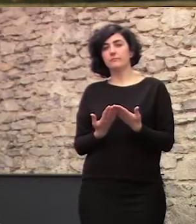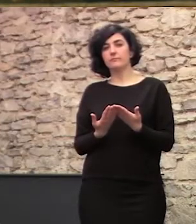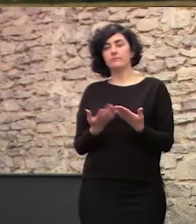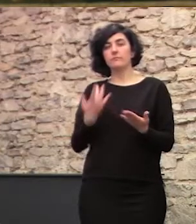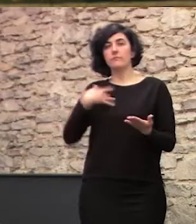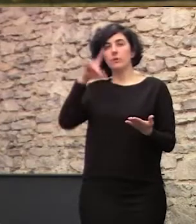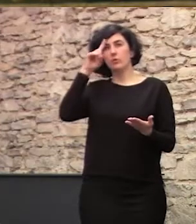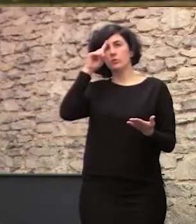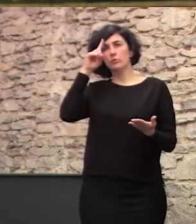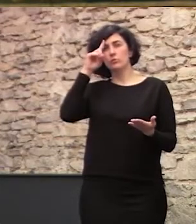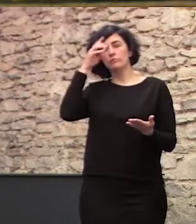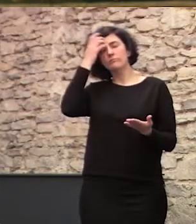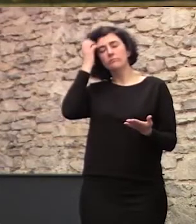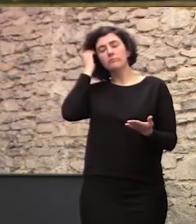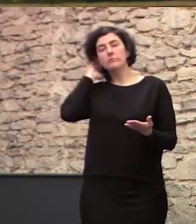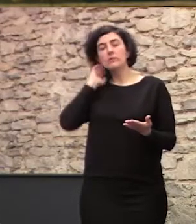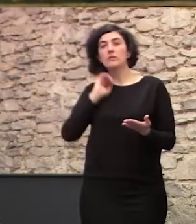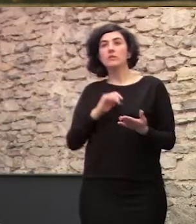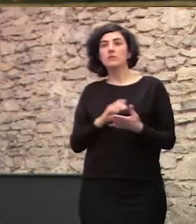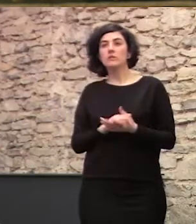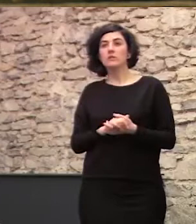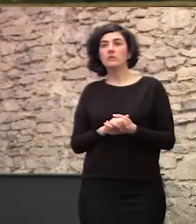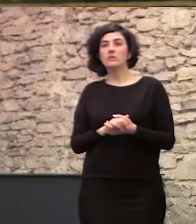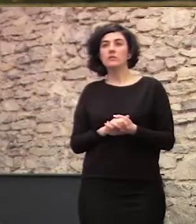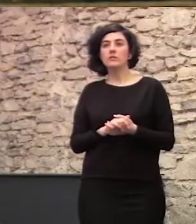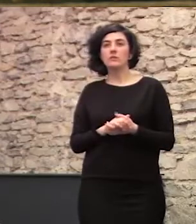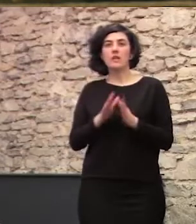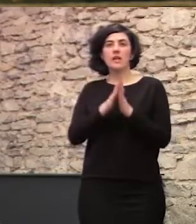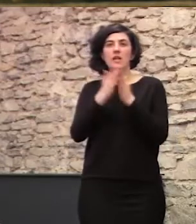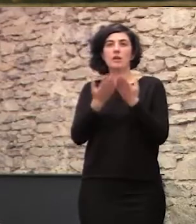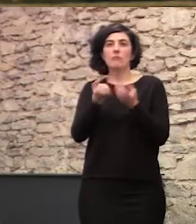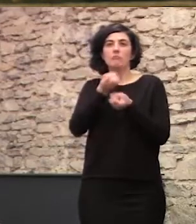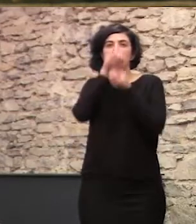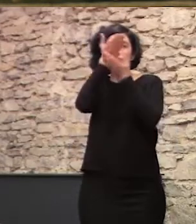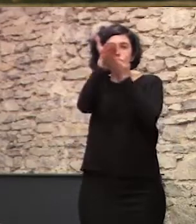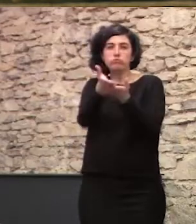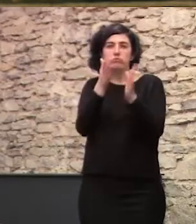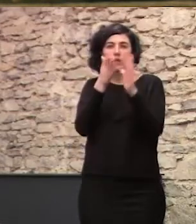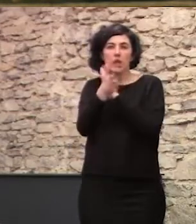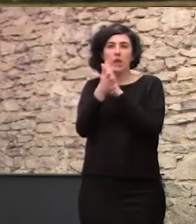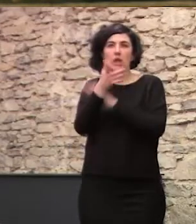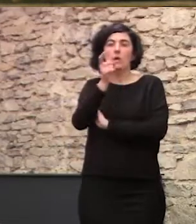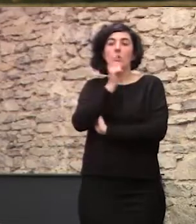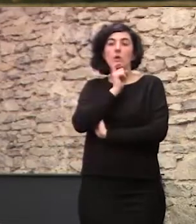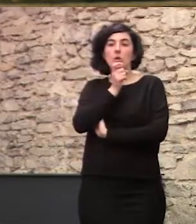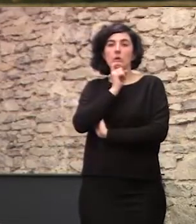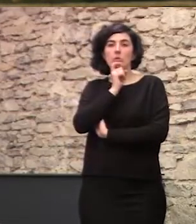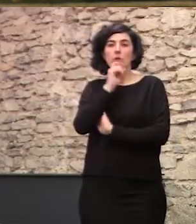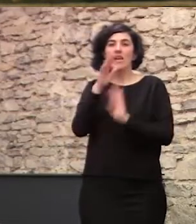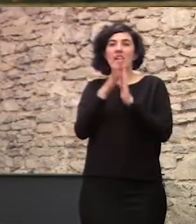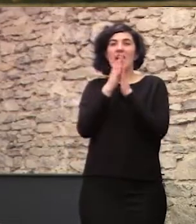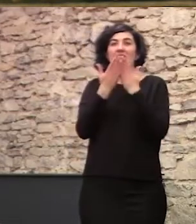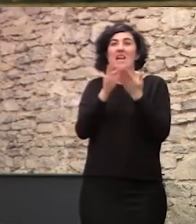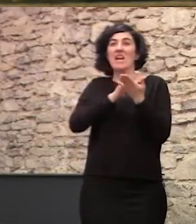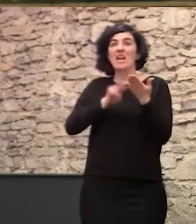ez dakit, eske egiten zaizaia, liburu buruz egitea. Osa gola, irakurri gabe.